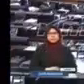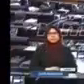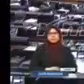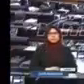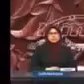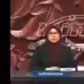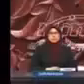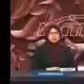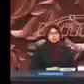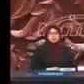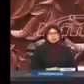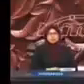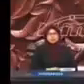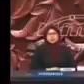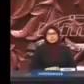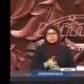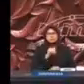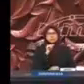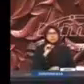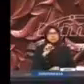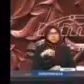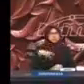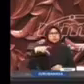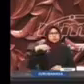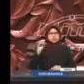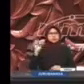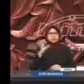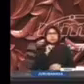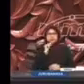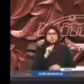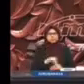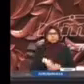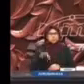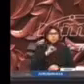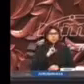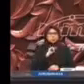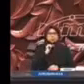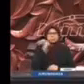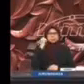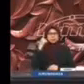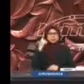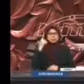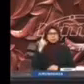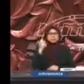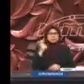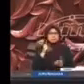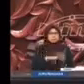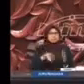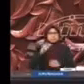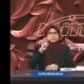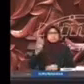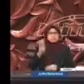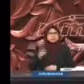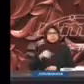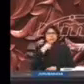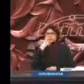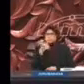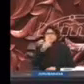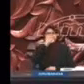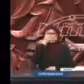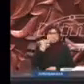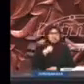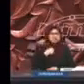itu bukan ponorogode sebenarnya yang Saya tak paham satupun yang